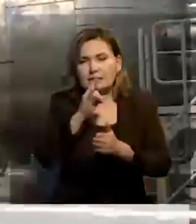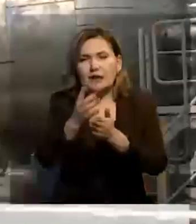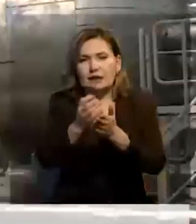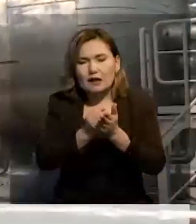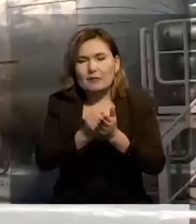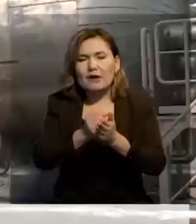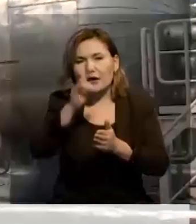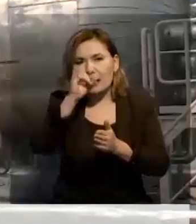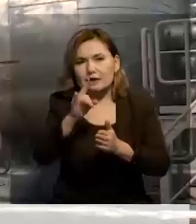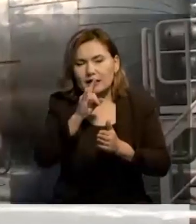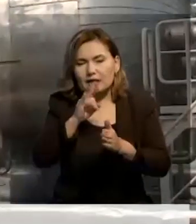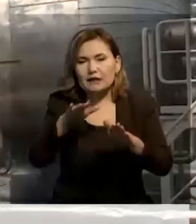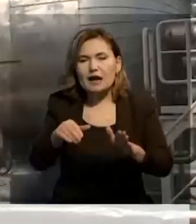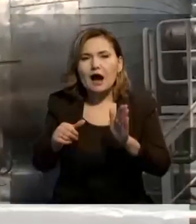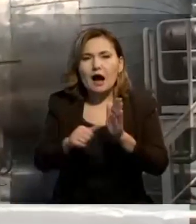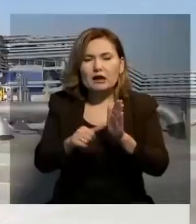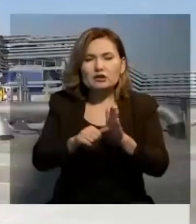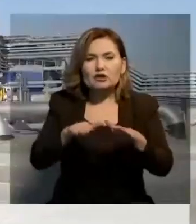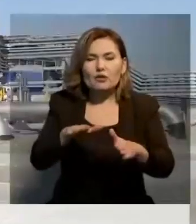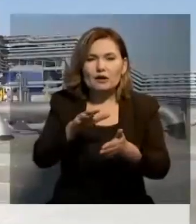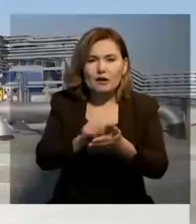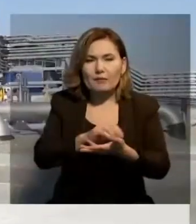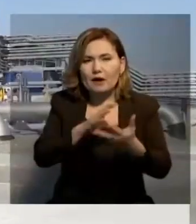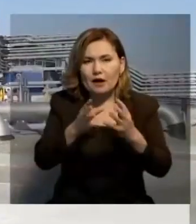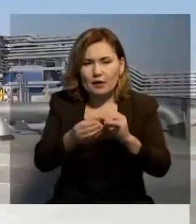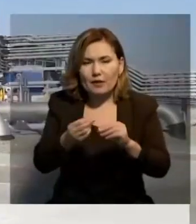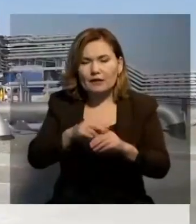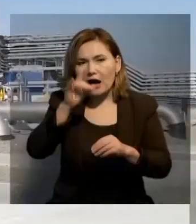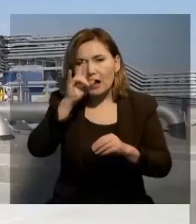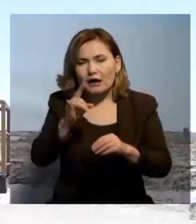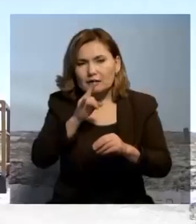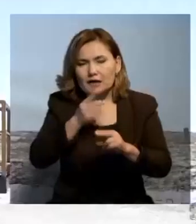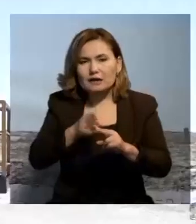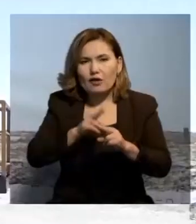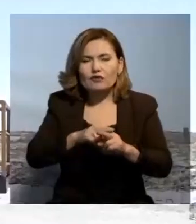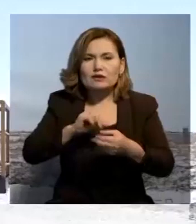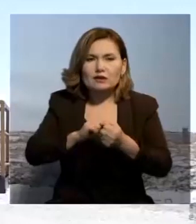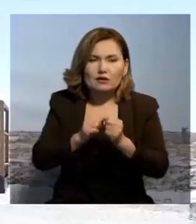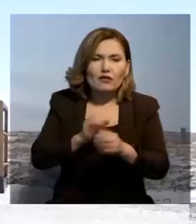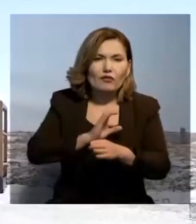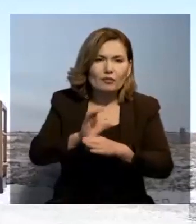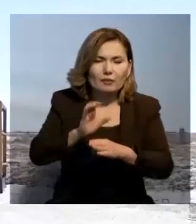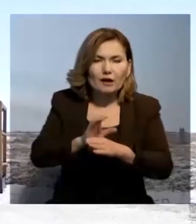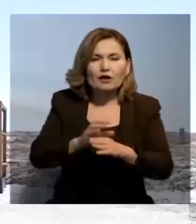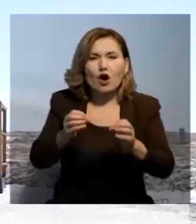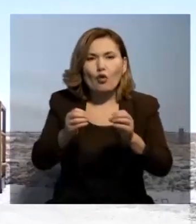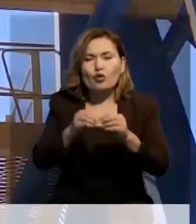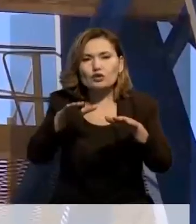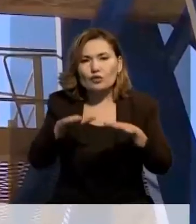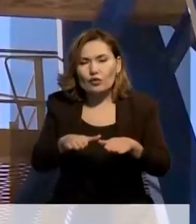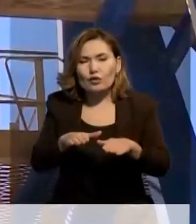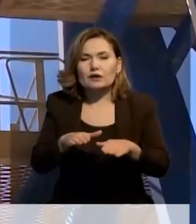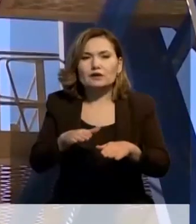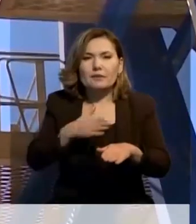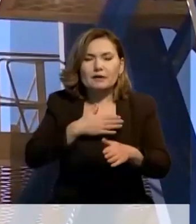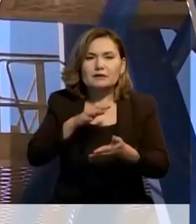әлемде 6-шы және тау-кен өндірісінің жалпы көлемі бойынша 10-шы орындамыз. Мемлекет басшысы француздарды сол